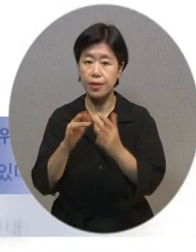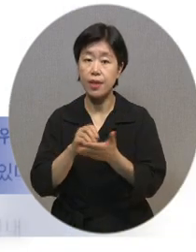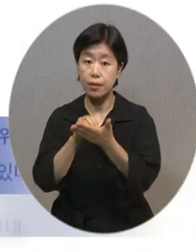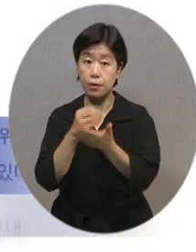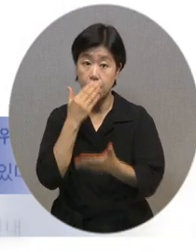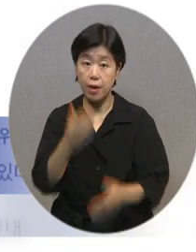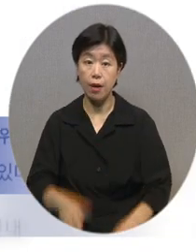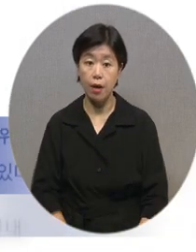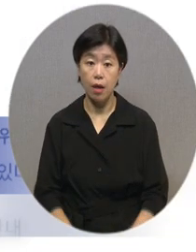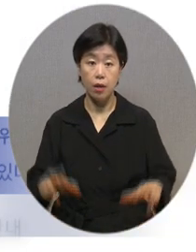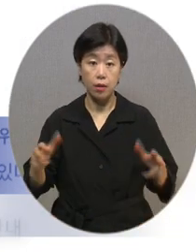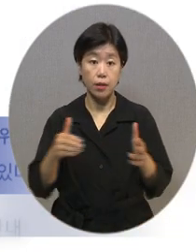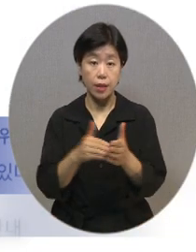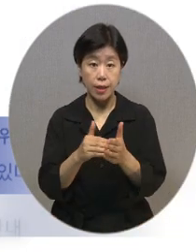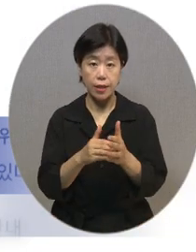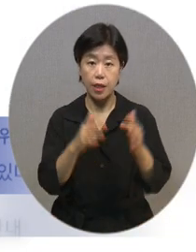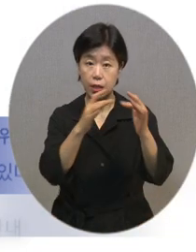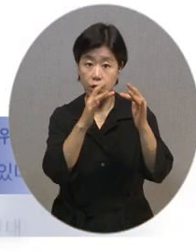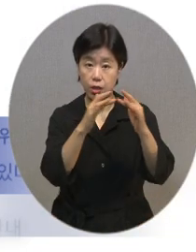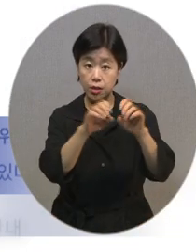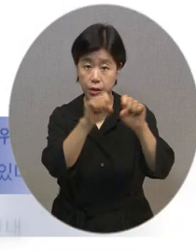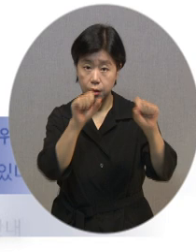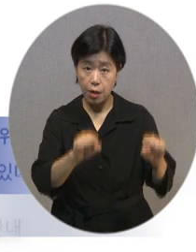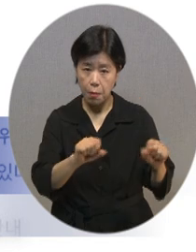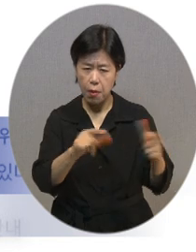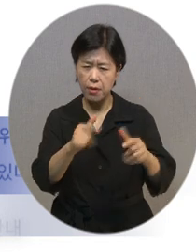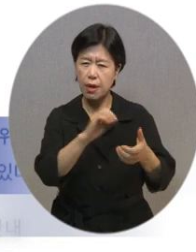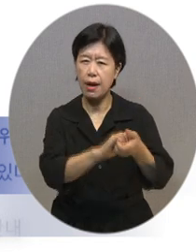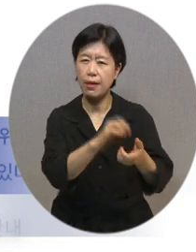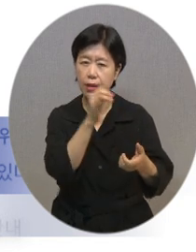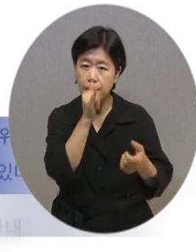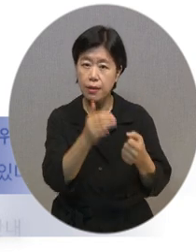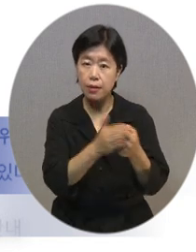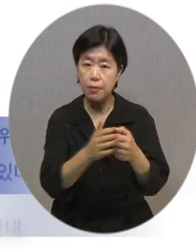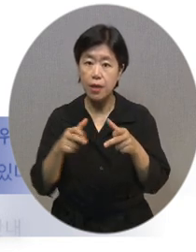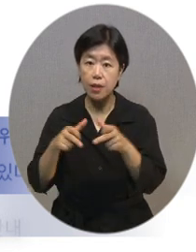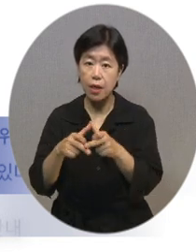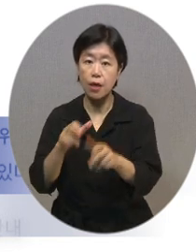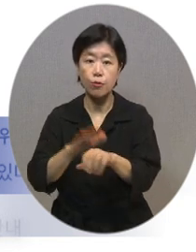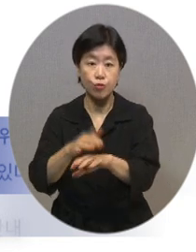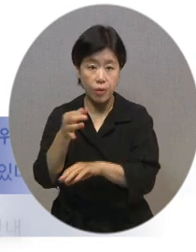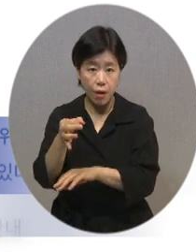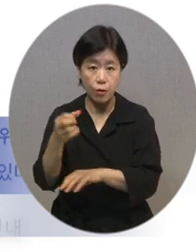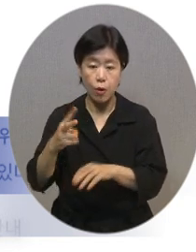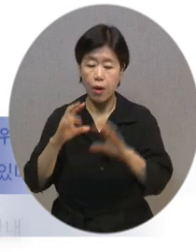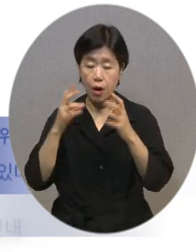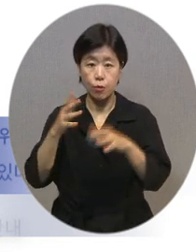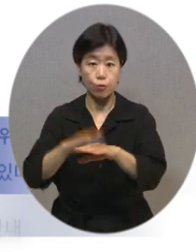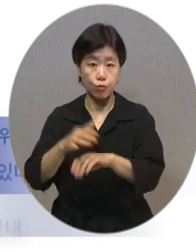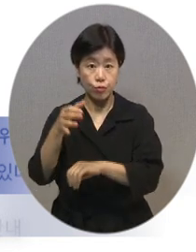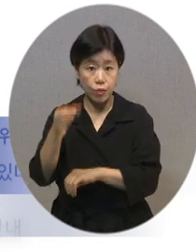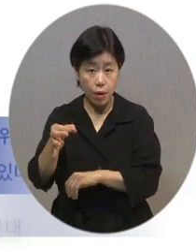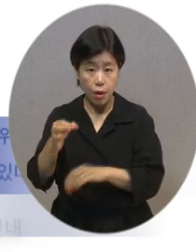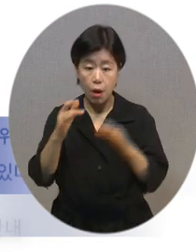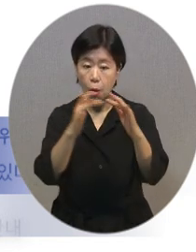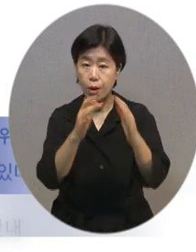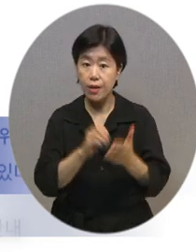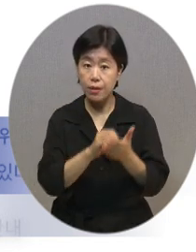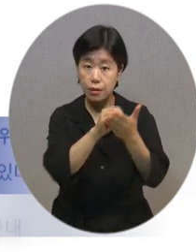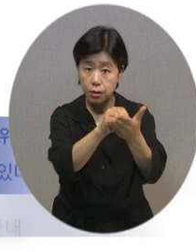됐습니다 그동안 전산 시스템의 기능적 한계로 장애 수당과 장애 아동 수당의 온라인